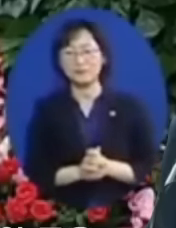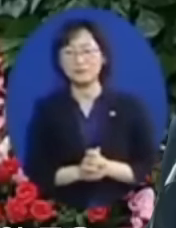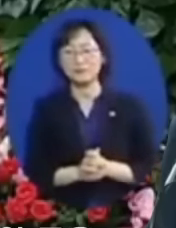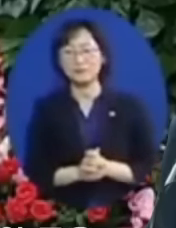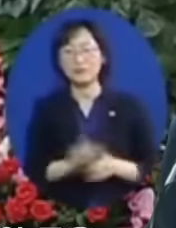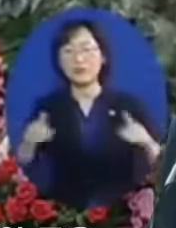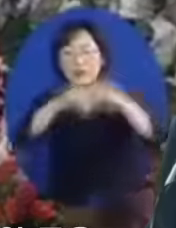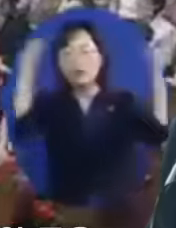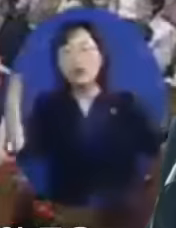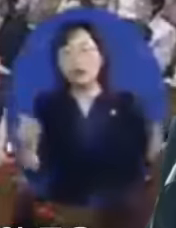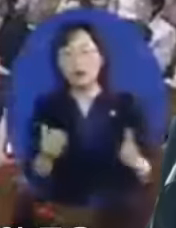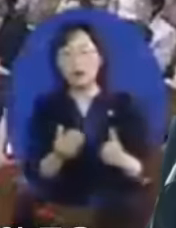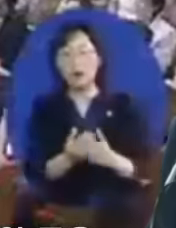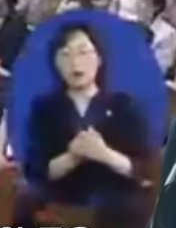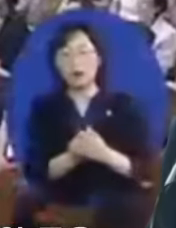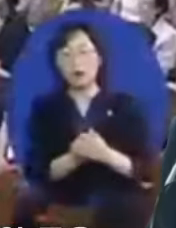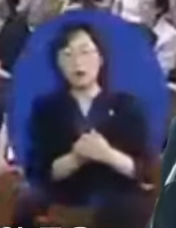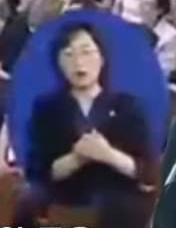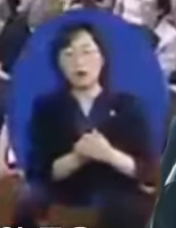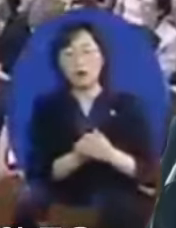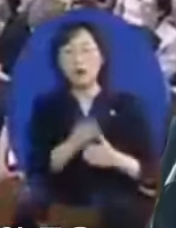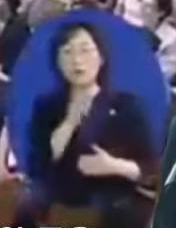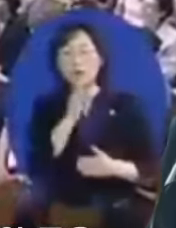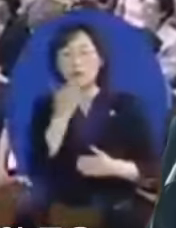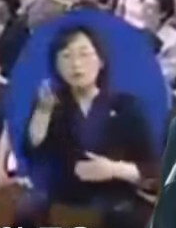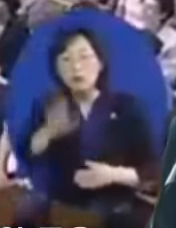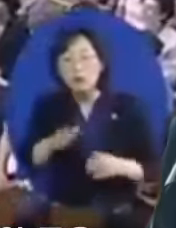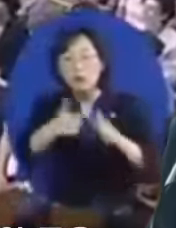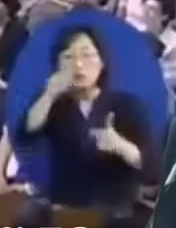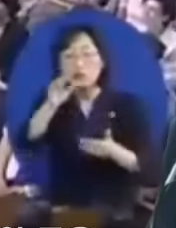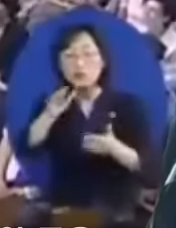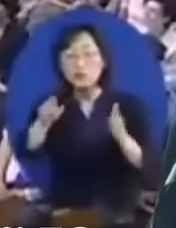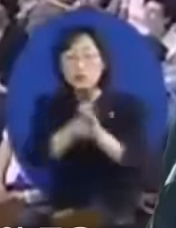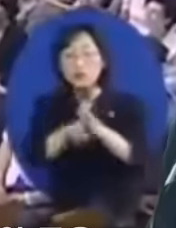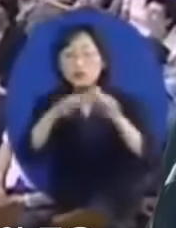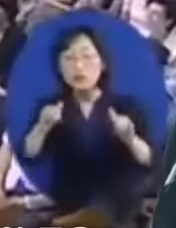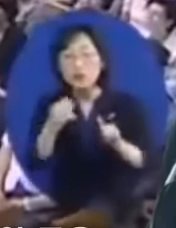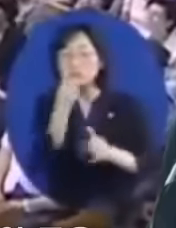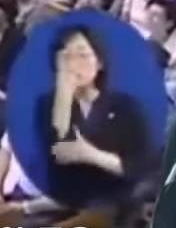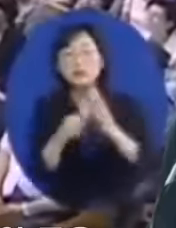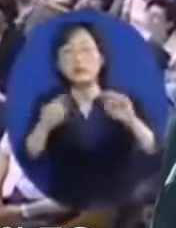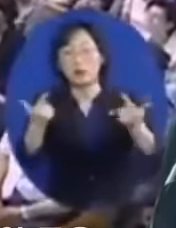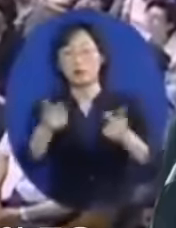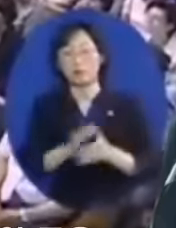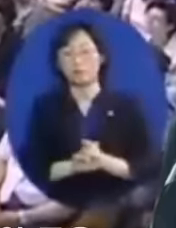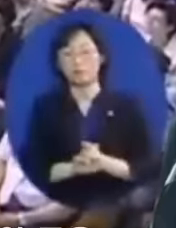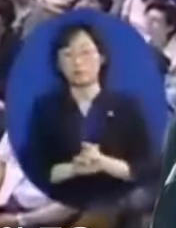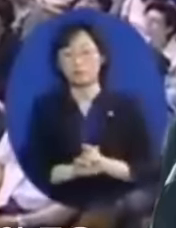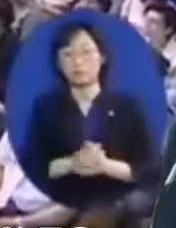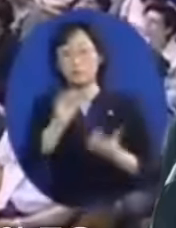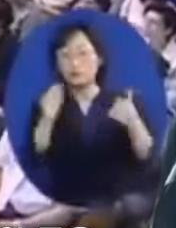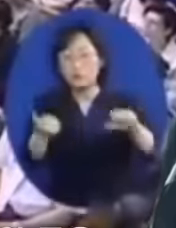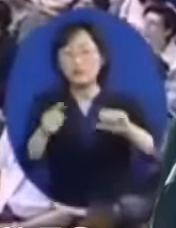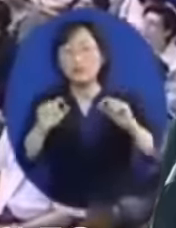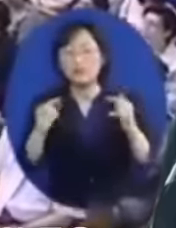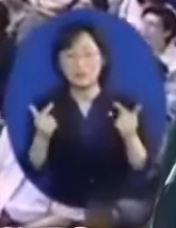다 썩는데 예수 믿는 사람은 썩지 않고 죽지